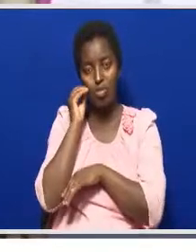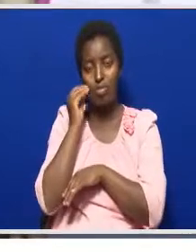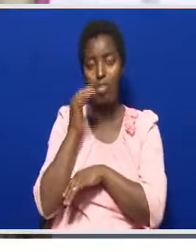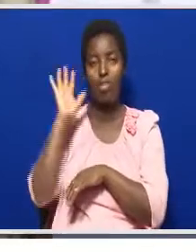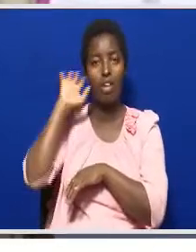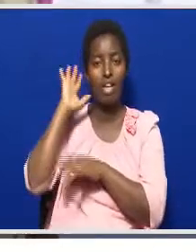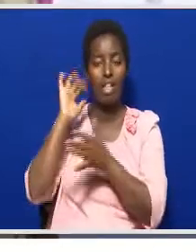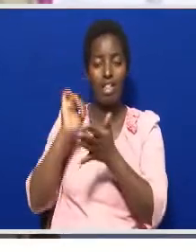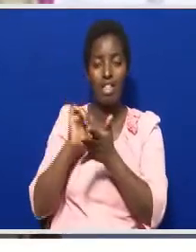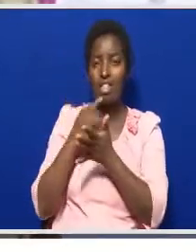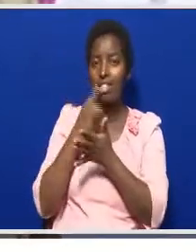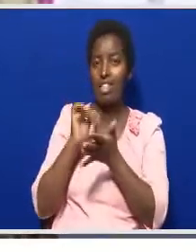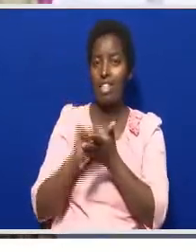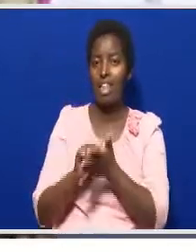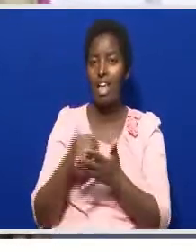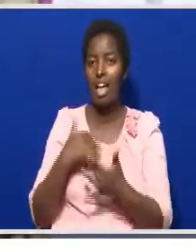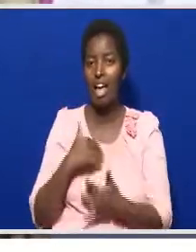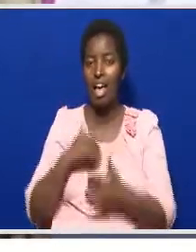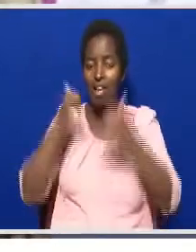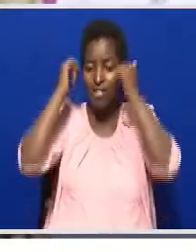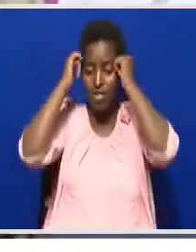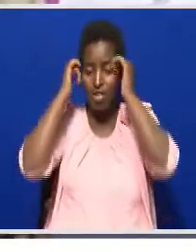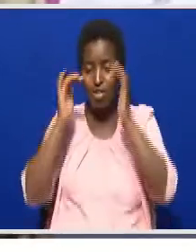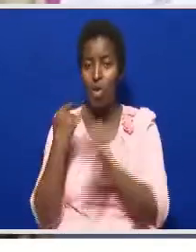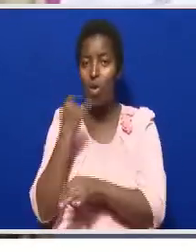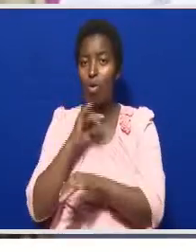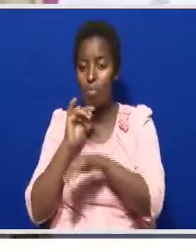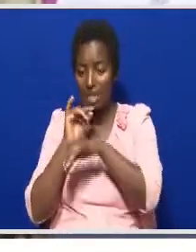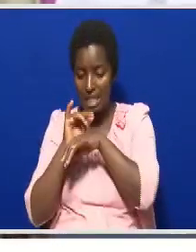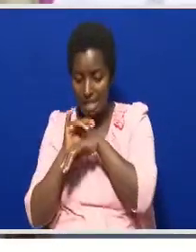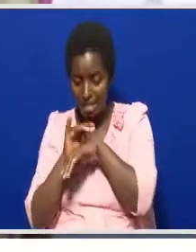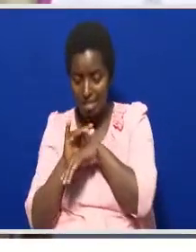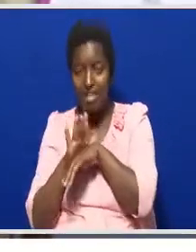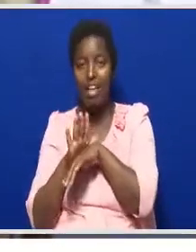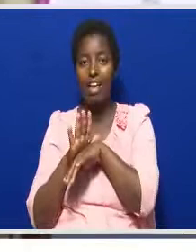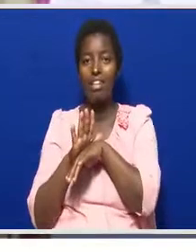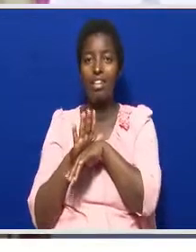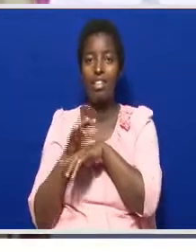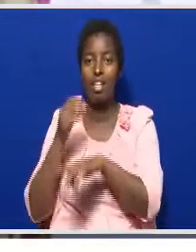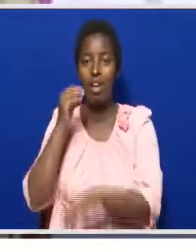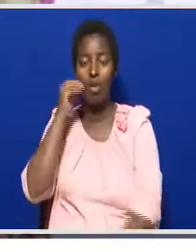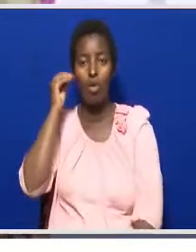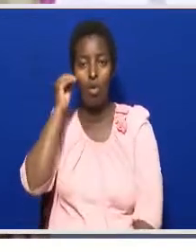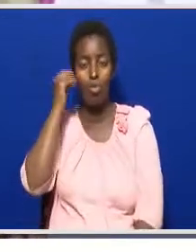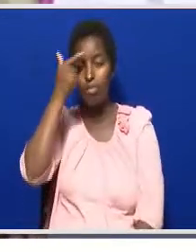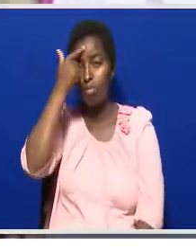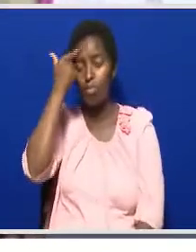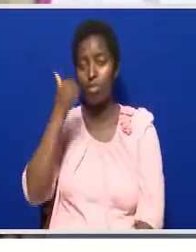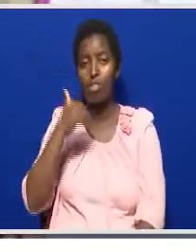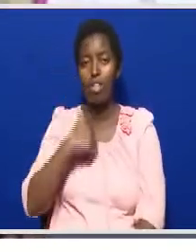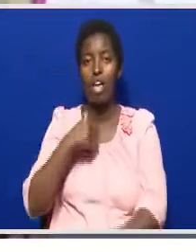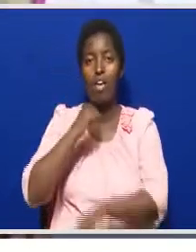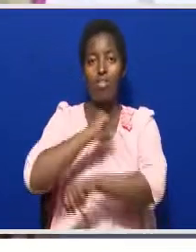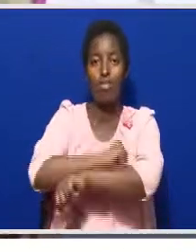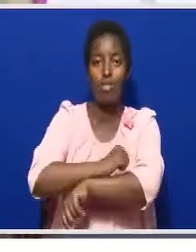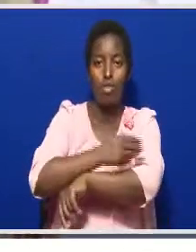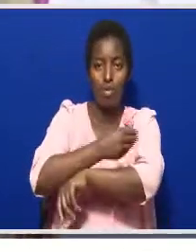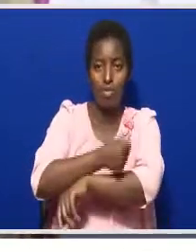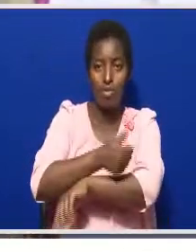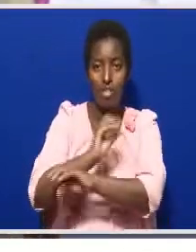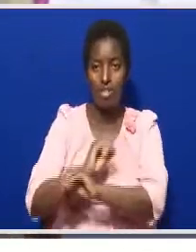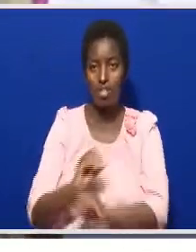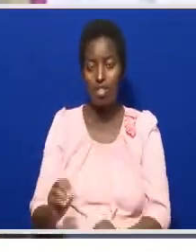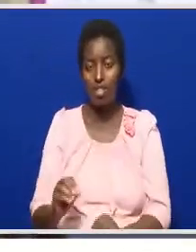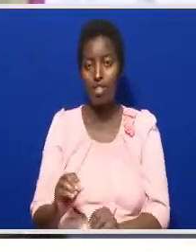tulisikia mkisema hakuna ule mtoto ambaye anatakiwa kufukuzwa because of lack of school fees.